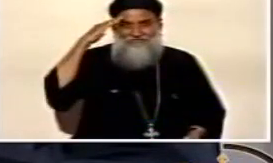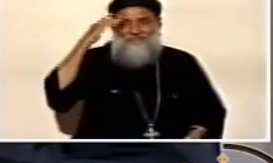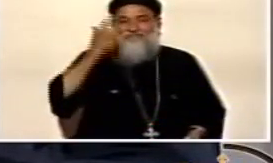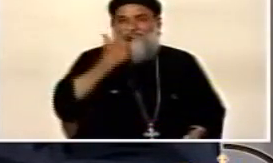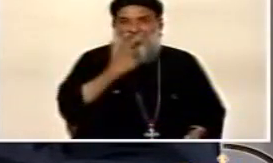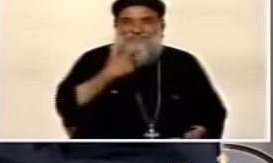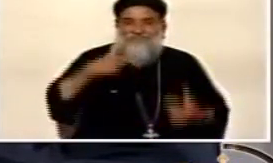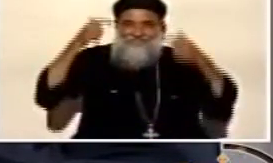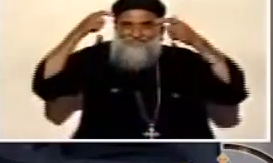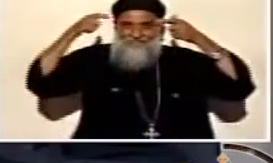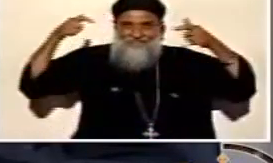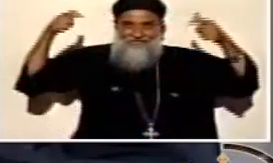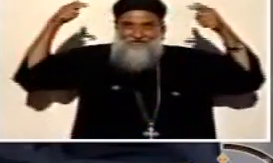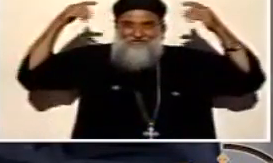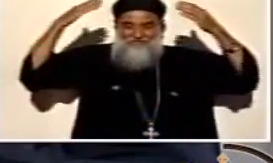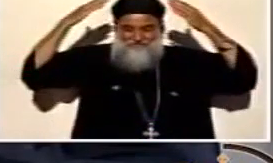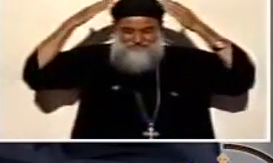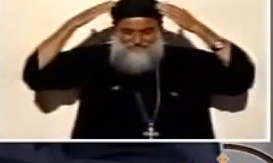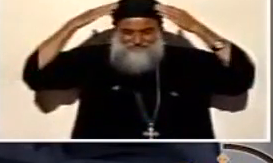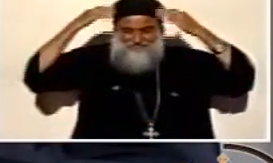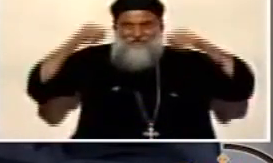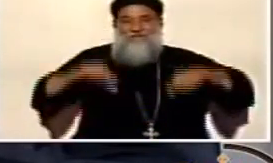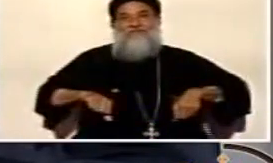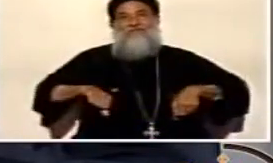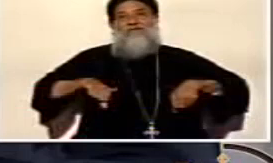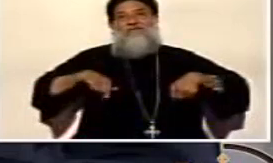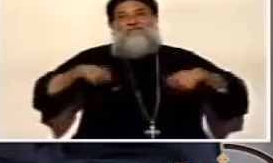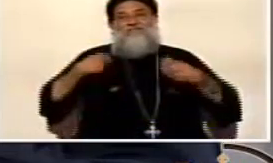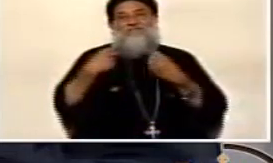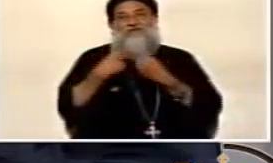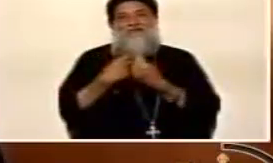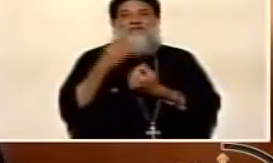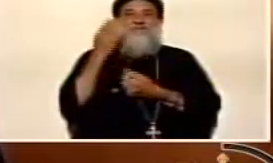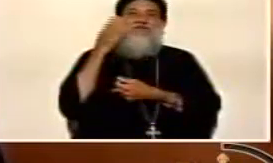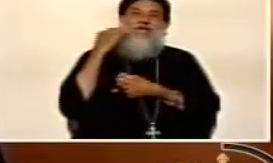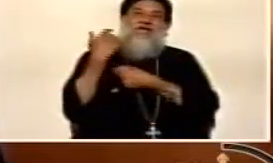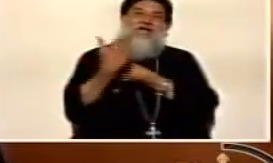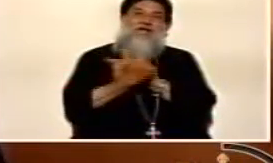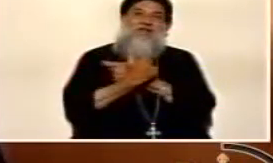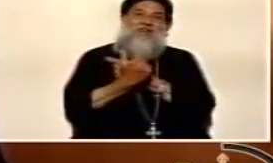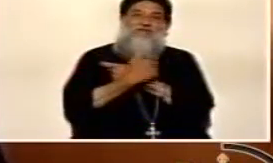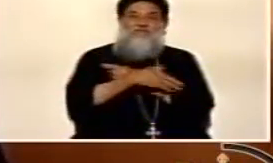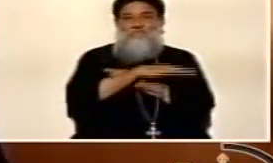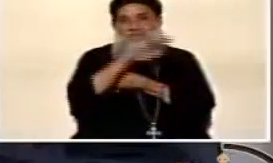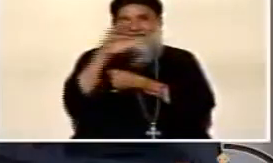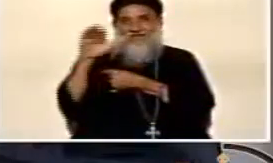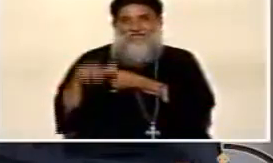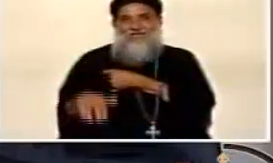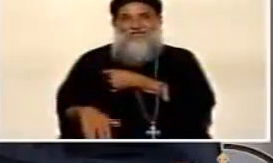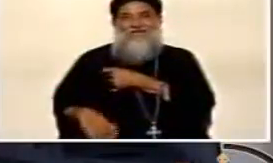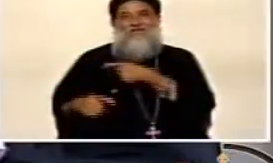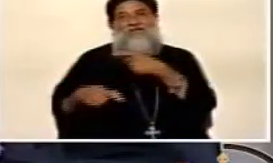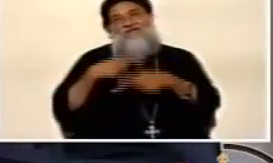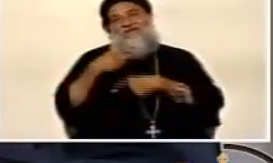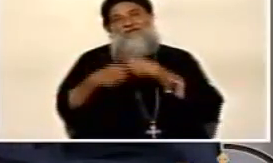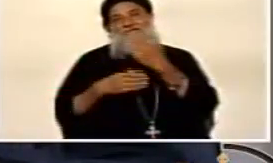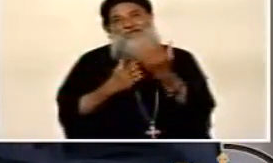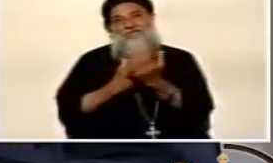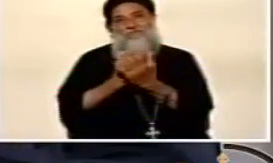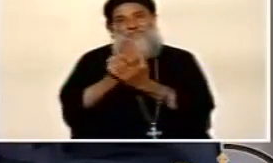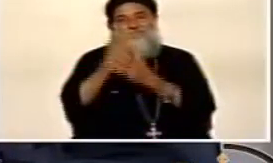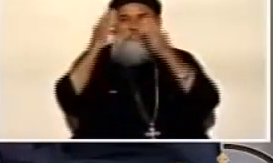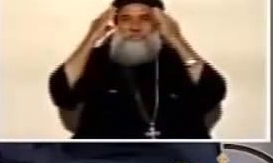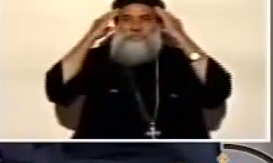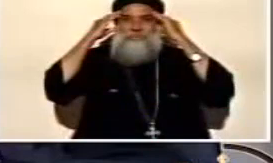محبة سيدنا الأمن بن يمين. شكر لأسك. ربنا يخليك سيدنا. تعيش وتعلمنا. ربنا يخليك سيدنا. ودايما